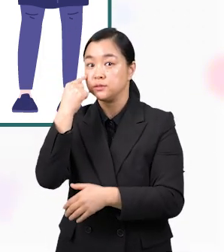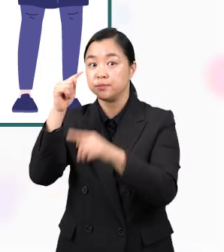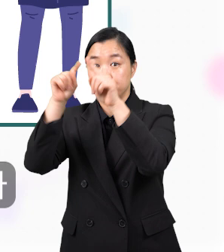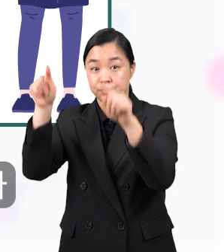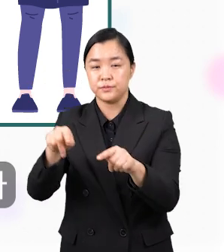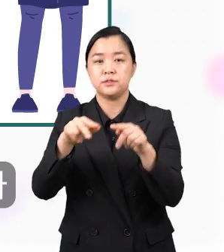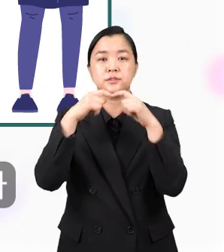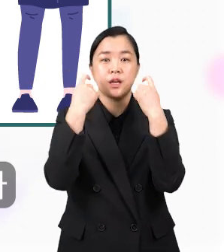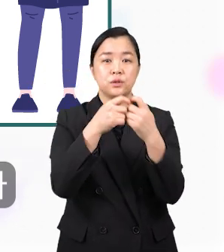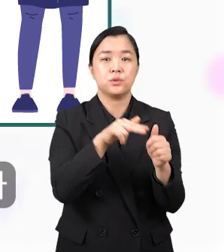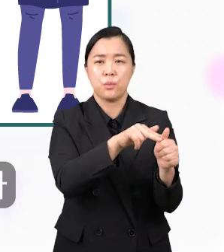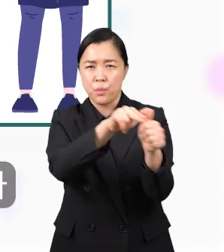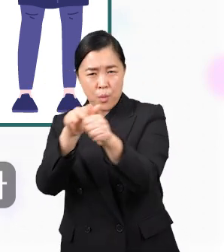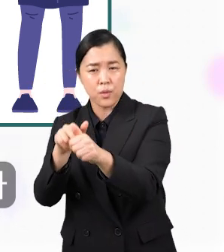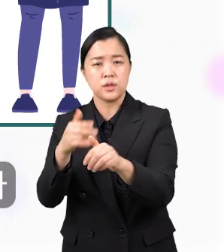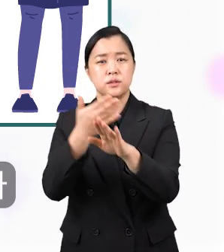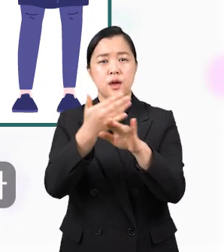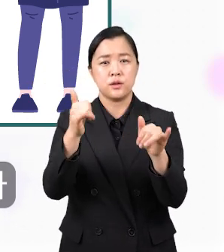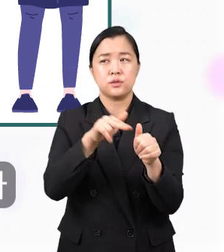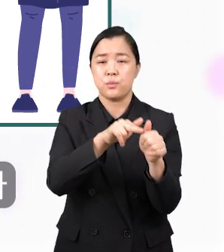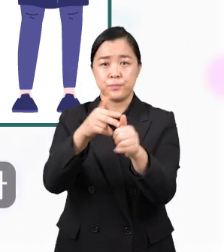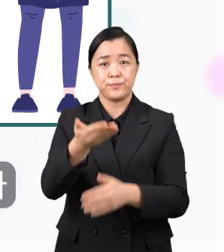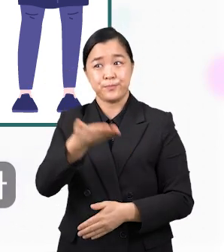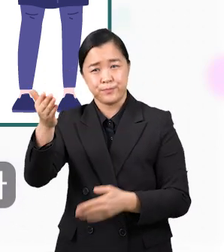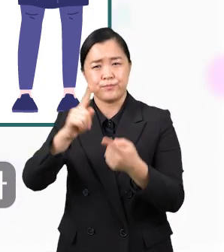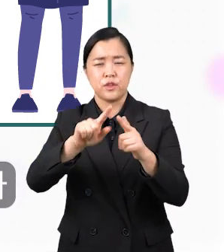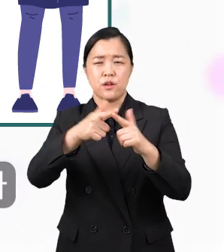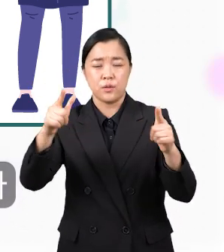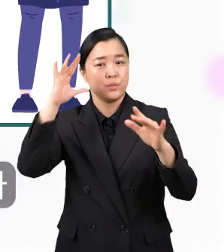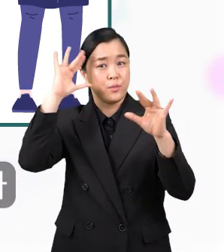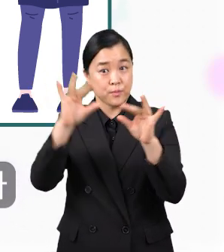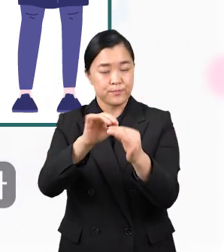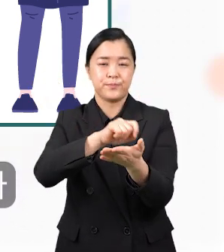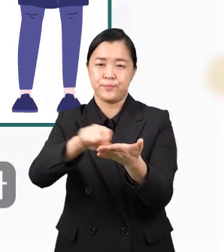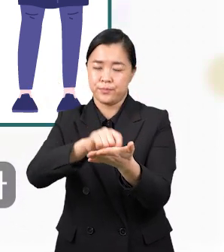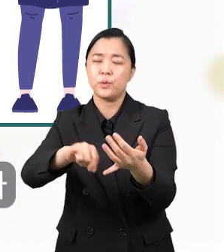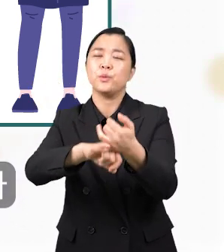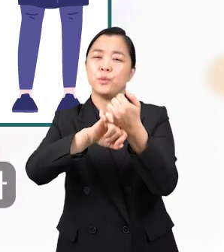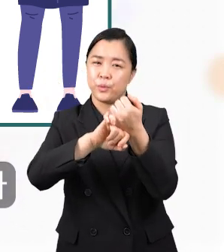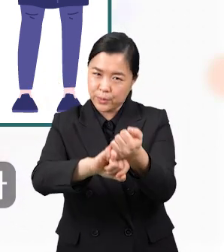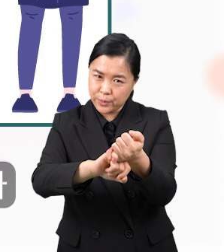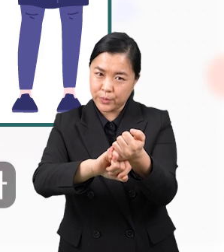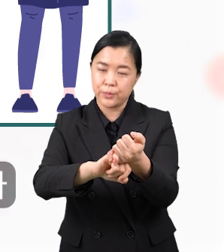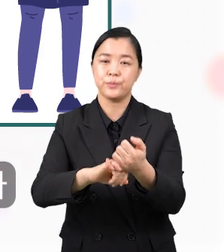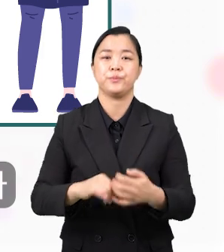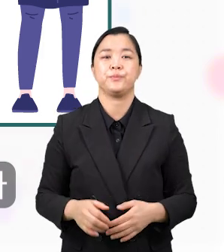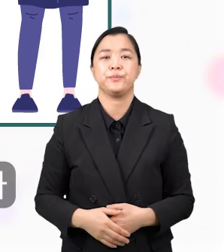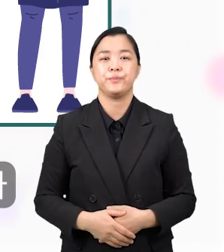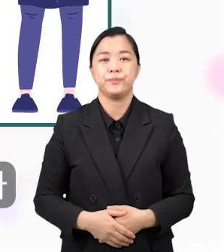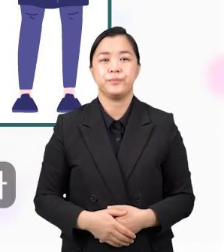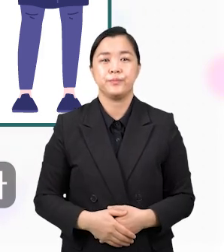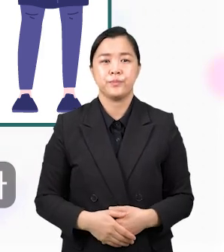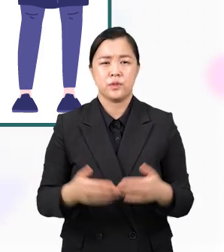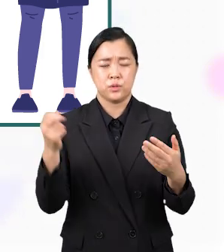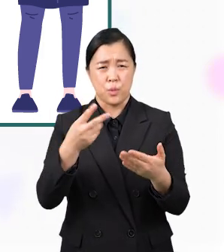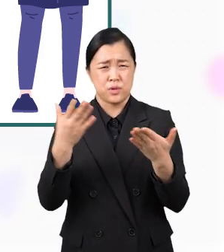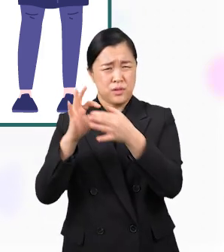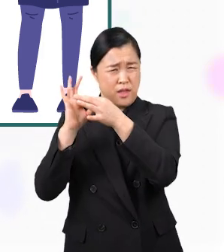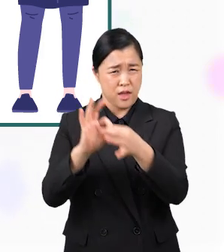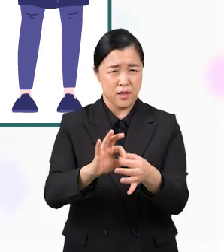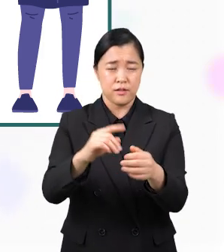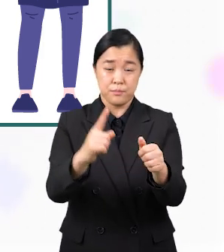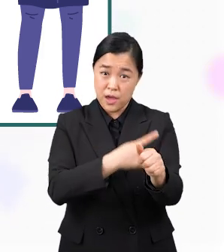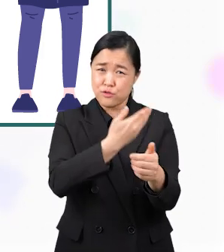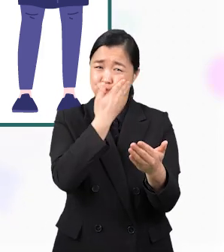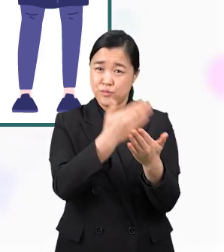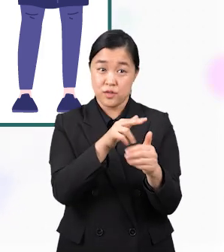확인서, 개인정보 수집, 이용 및 목적에 이용 제3자 제공 안내 및 동의서를 작성해야 합니다. 그리고